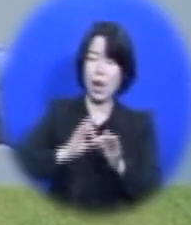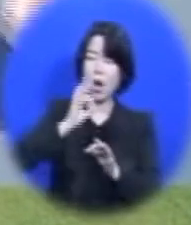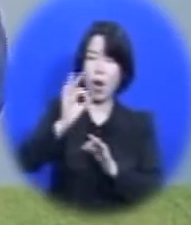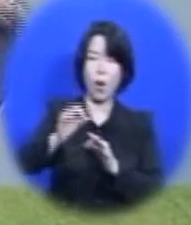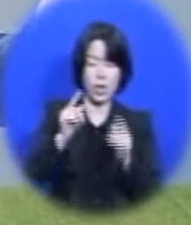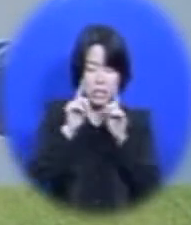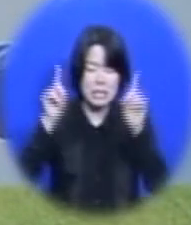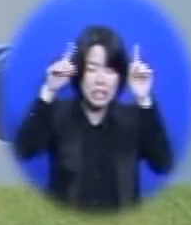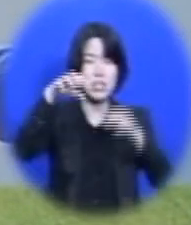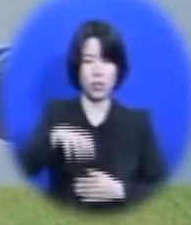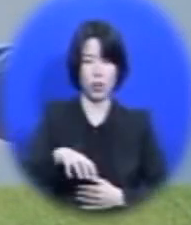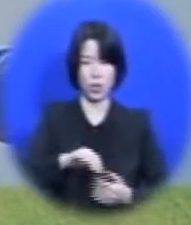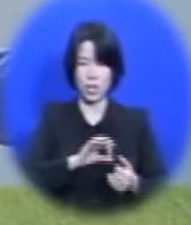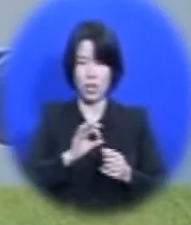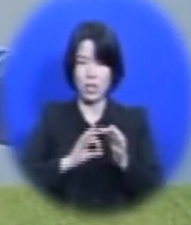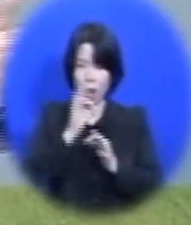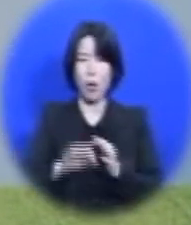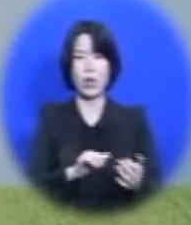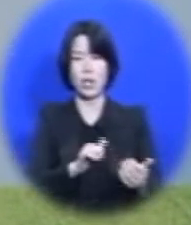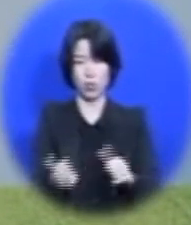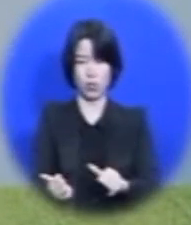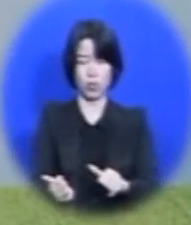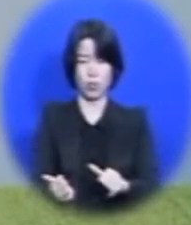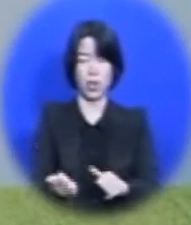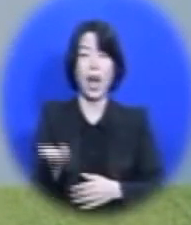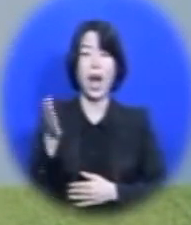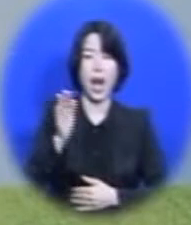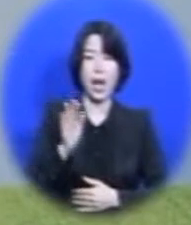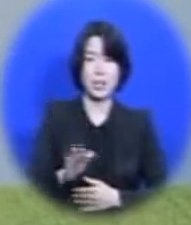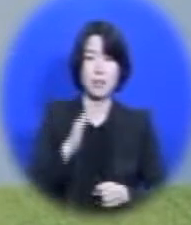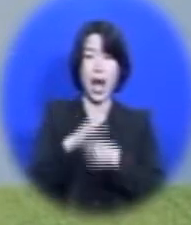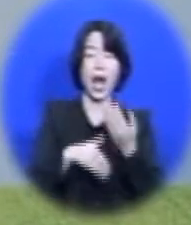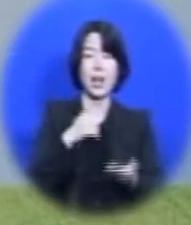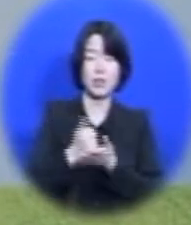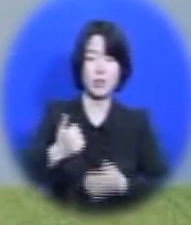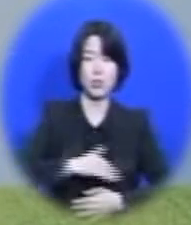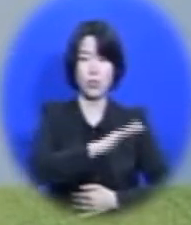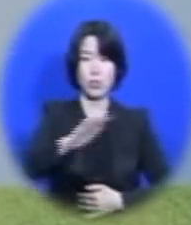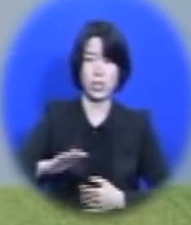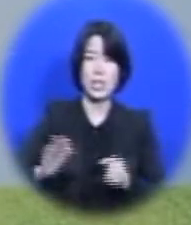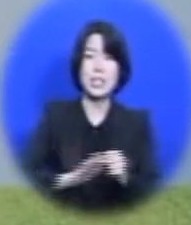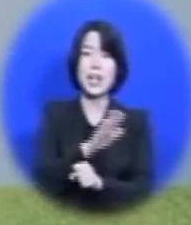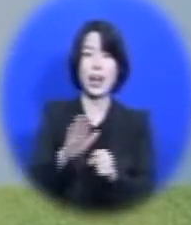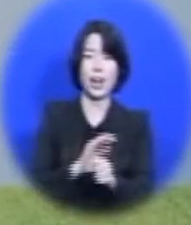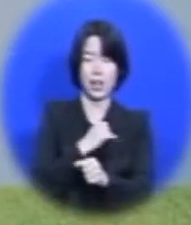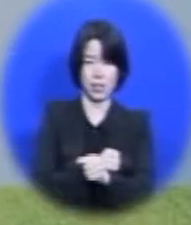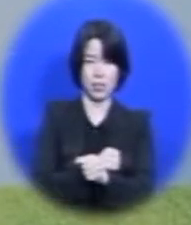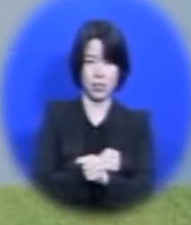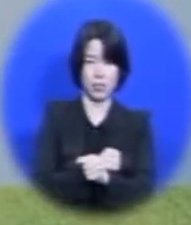지옥입니다. 영원한 죽음이죠. 근데 하나님께서 우리를 사랑하셔서